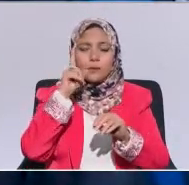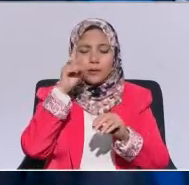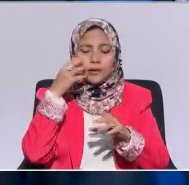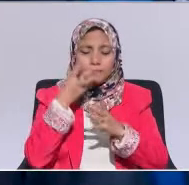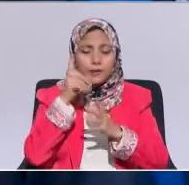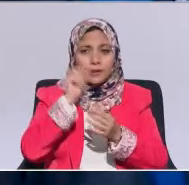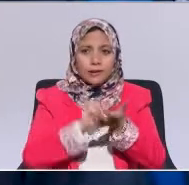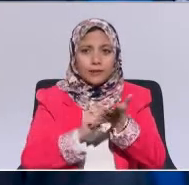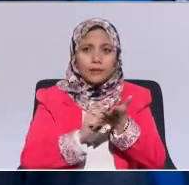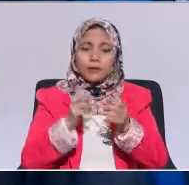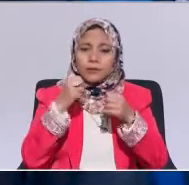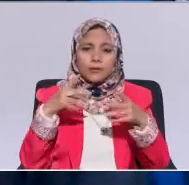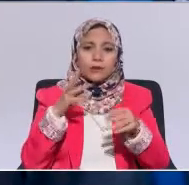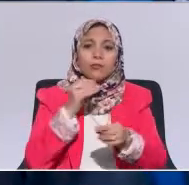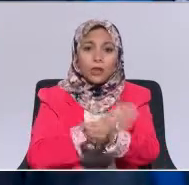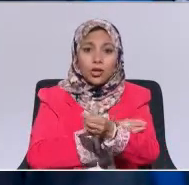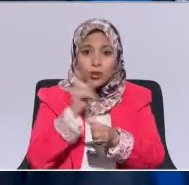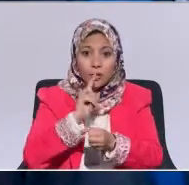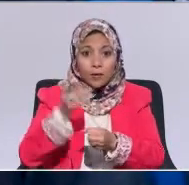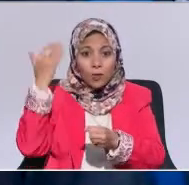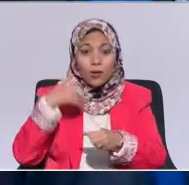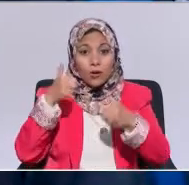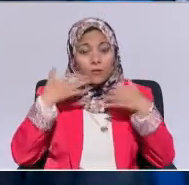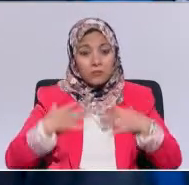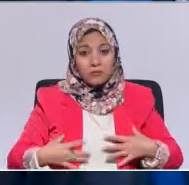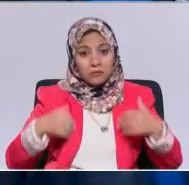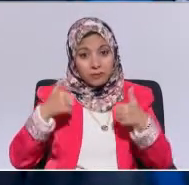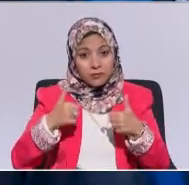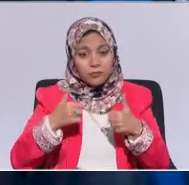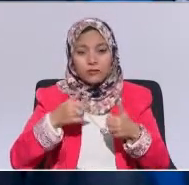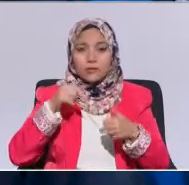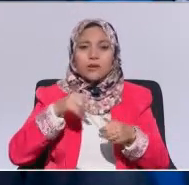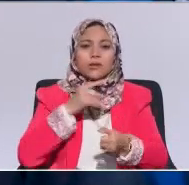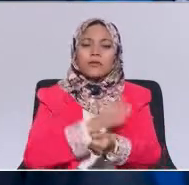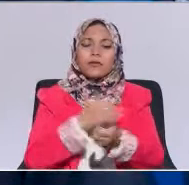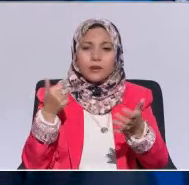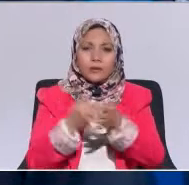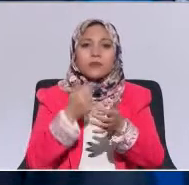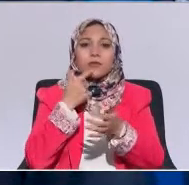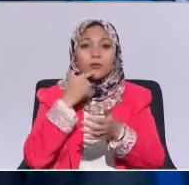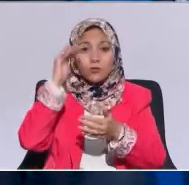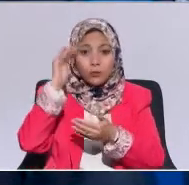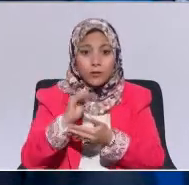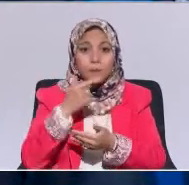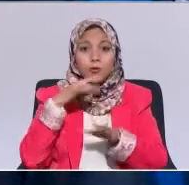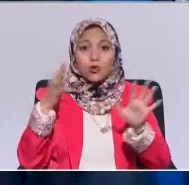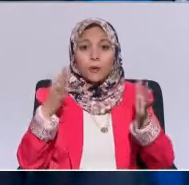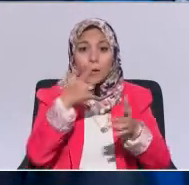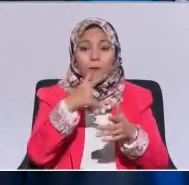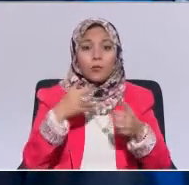احمد ما كانش بيعاني من اي مرض، ولا كان يعني ما عندوش اي حاجة، وسنه صغير وصحته